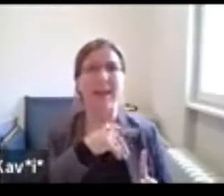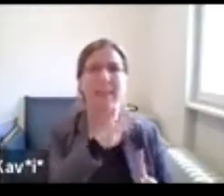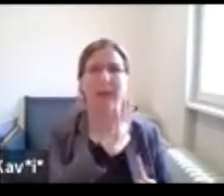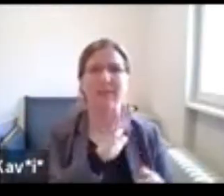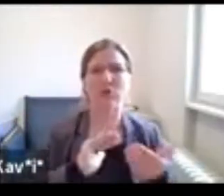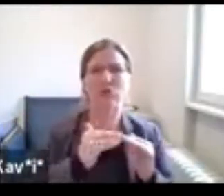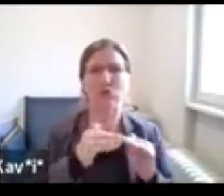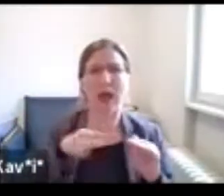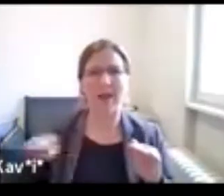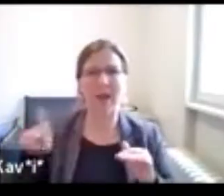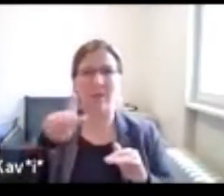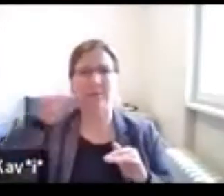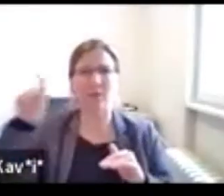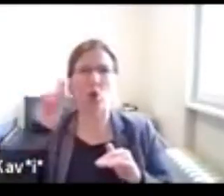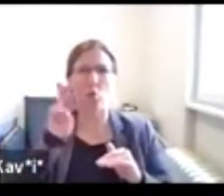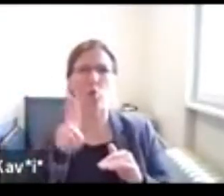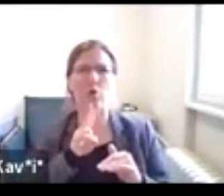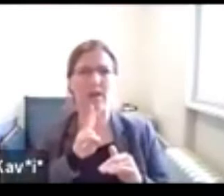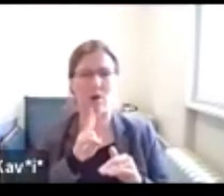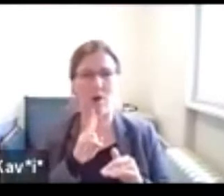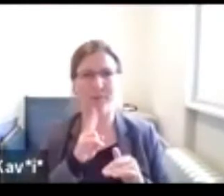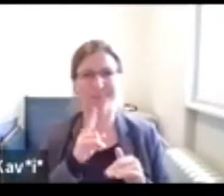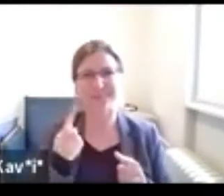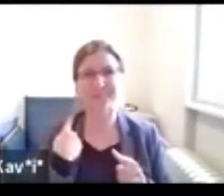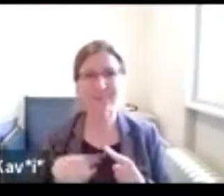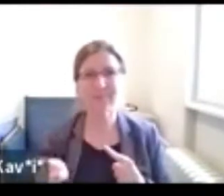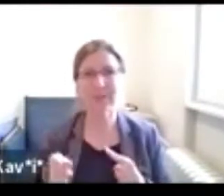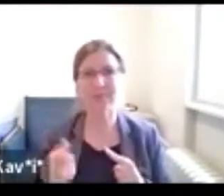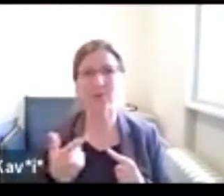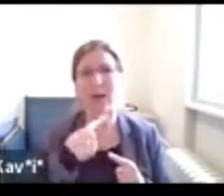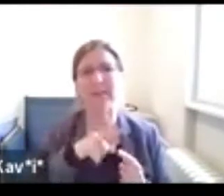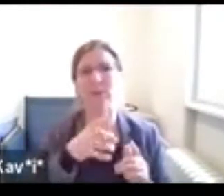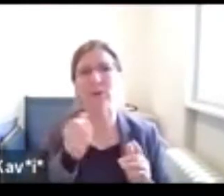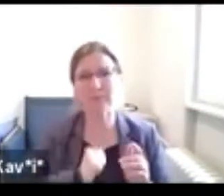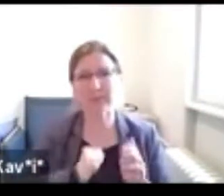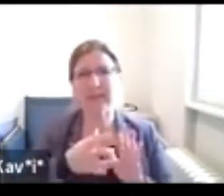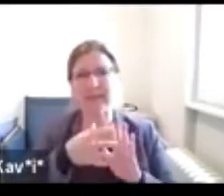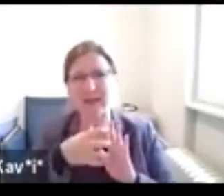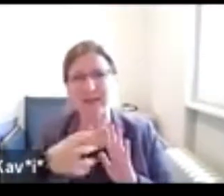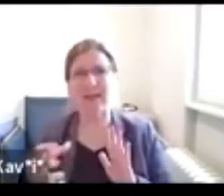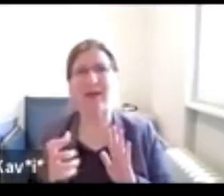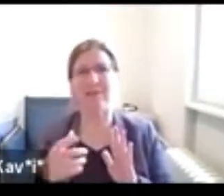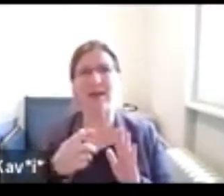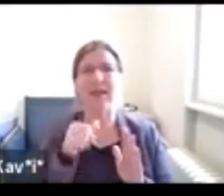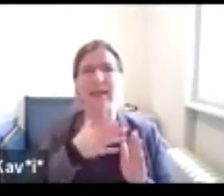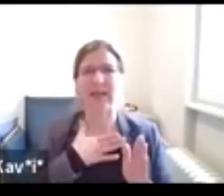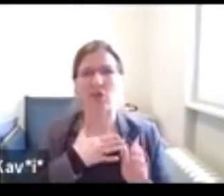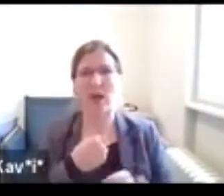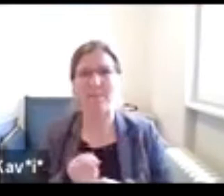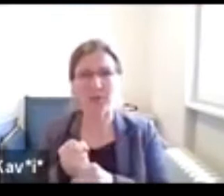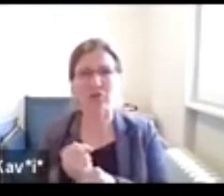mislim da je sa strane grada, da smo sve naše obaveze i sve našu podršku i sve da smo nastavili dalje kako je do